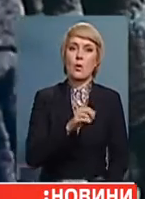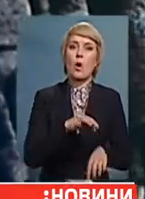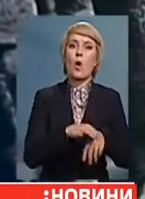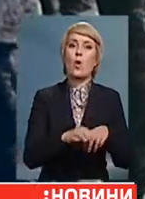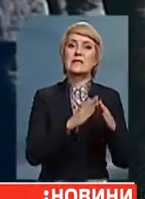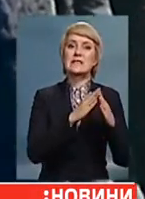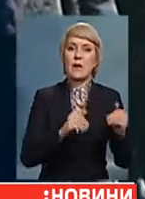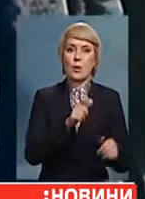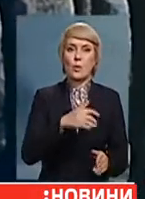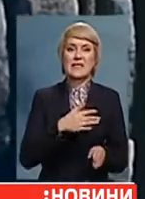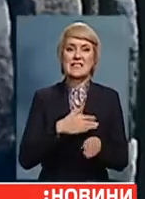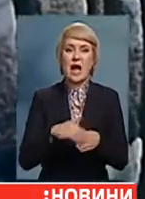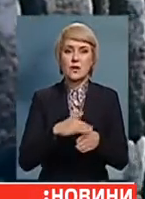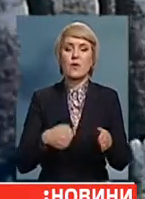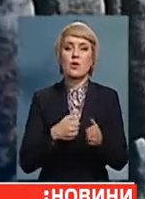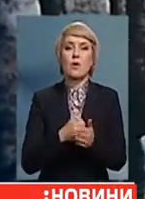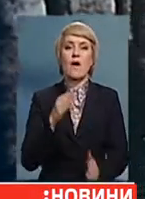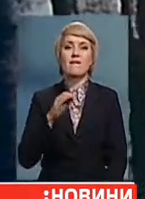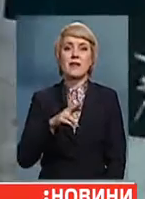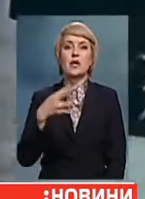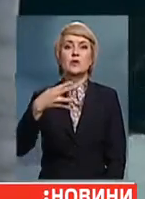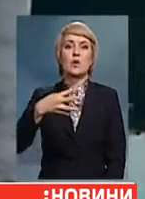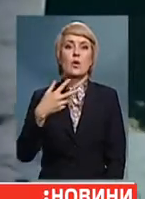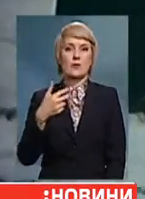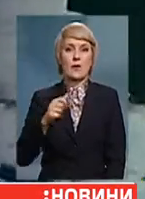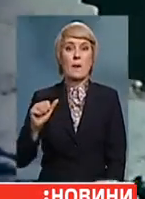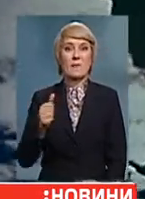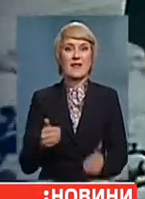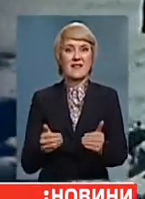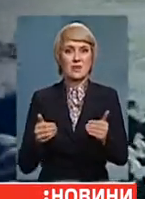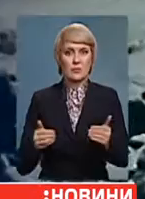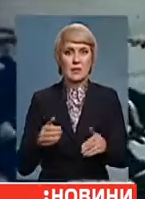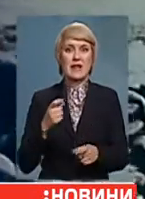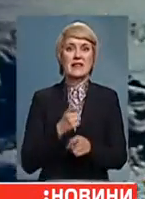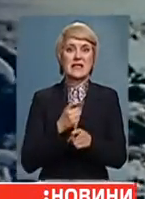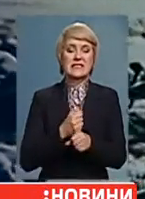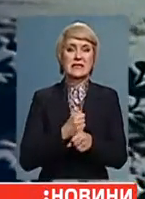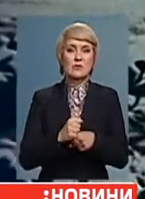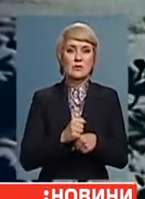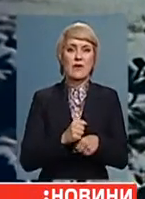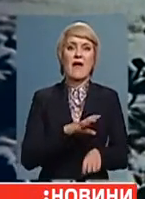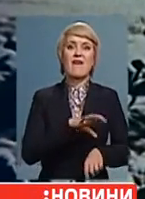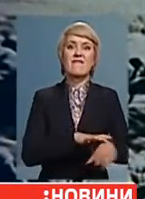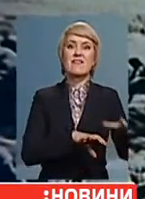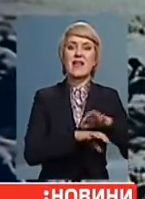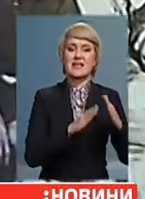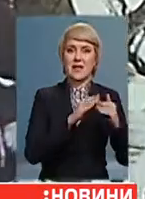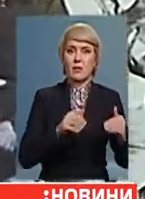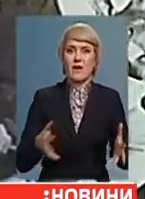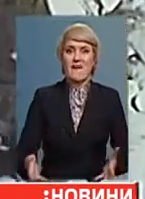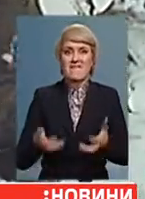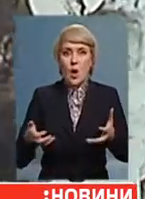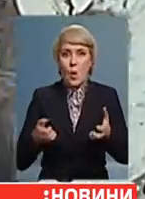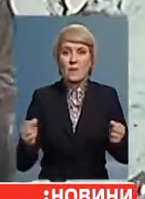аж до вересня 43-го, коли місто звільнили. Перш ніж відступити, нацисти змусили в'язнів табору викопувати і спалювати